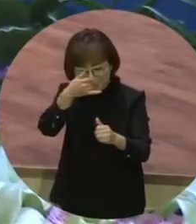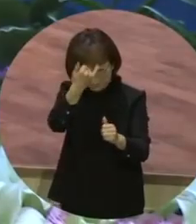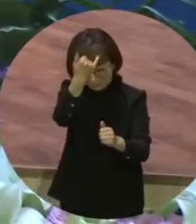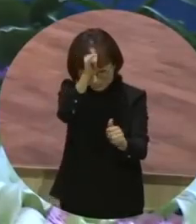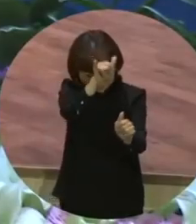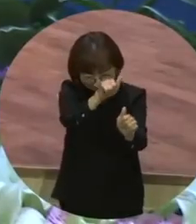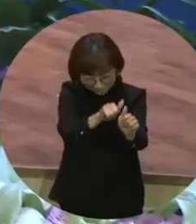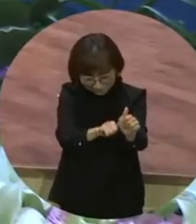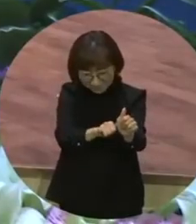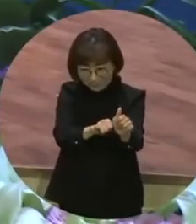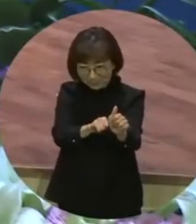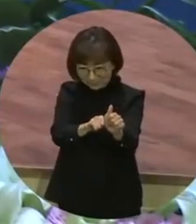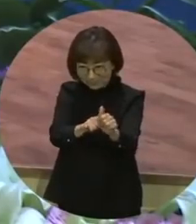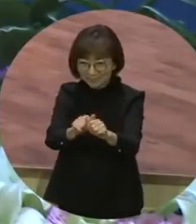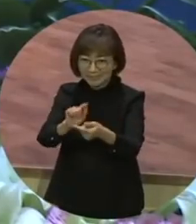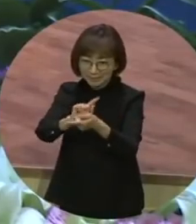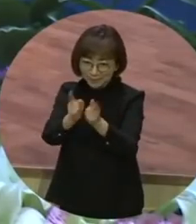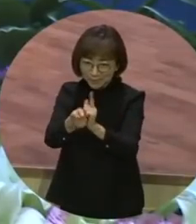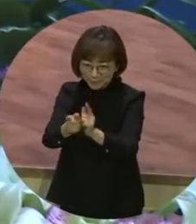서로서로 예의를 지키세요.